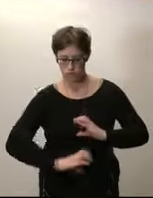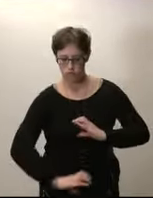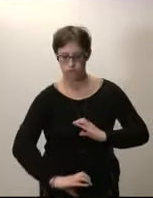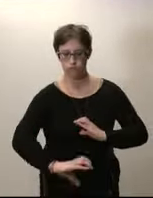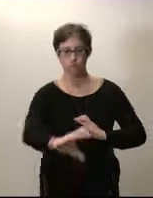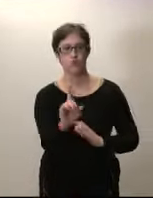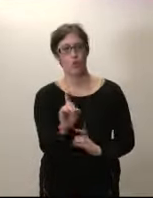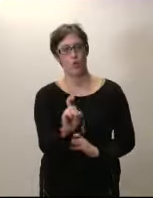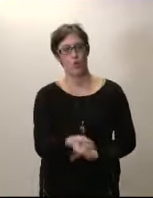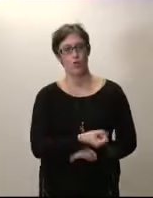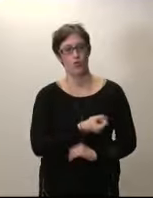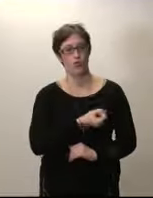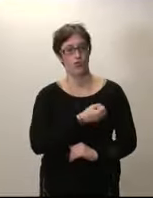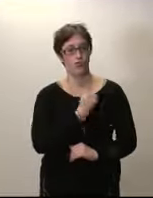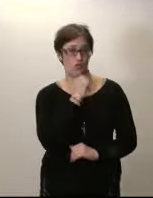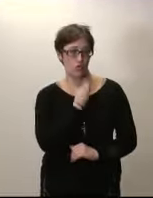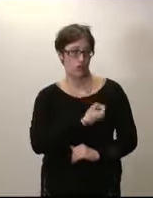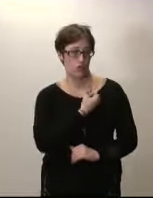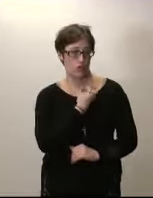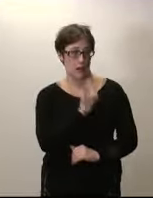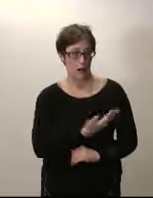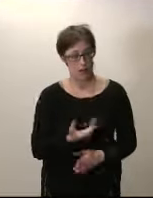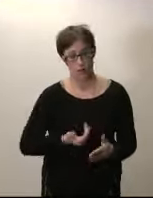usée. Madame Schneider.